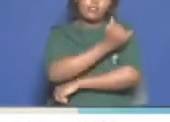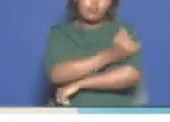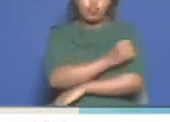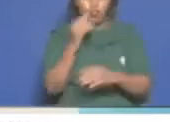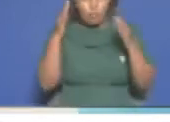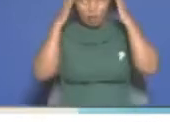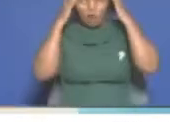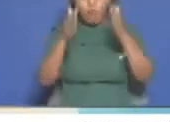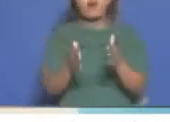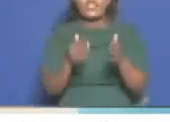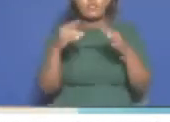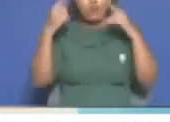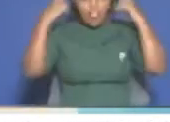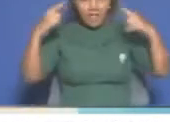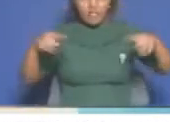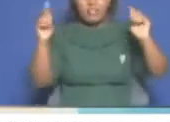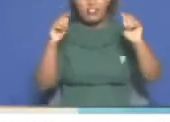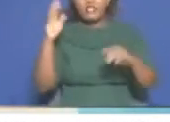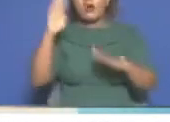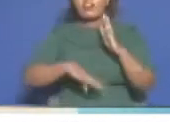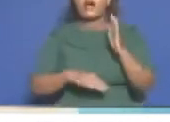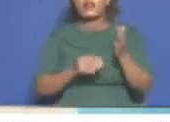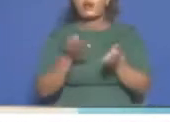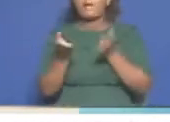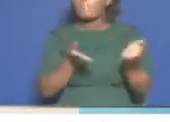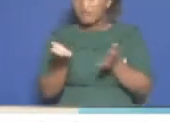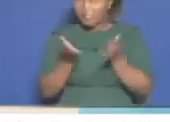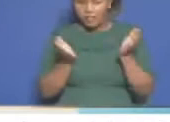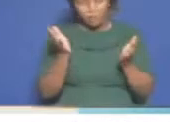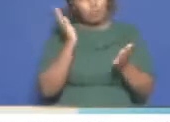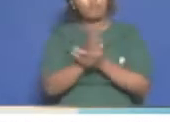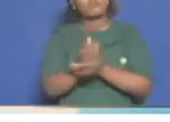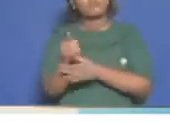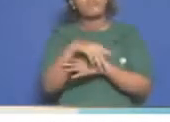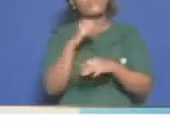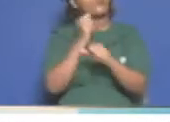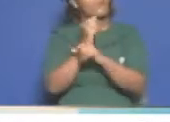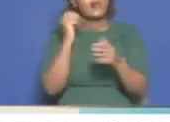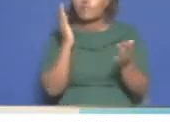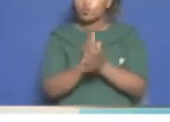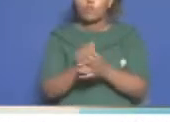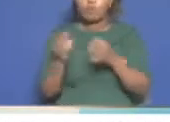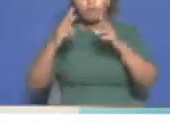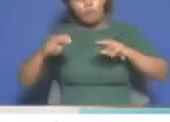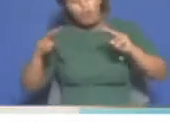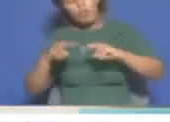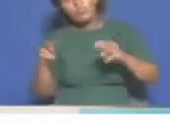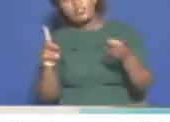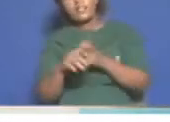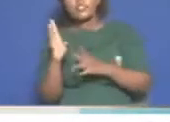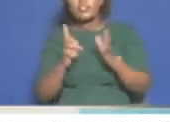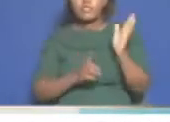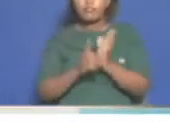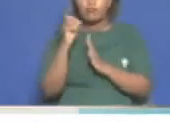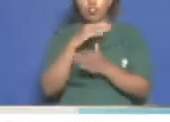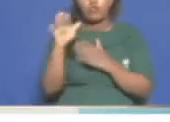than business models, and then tutakuwa tunapeleka excellence na kuweza kumake sure research and development iko katika university